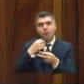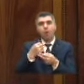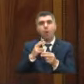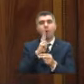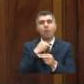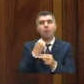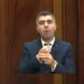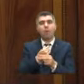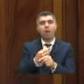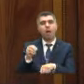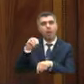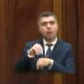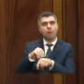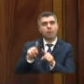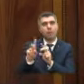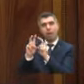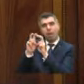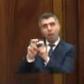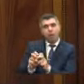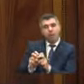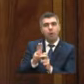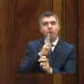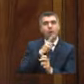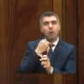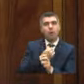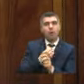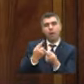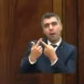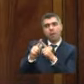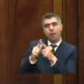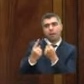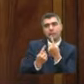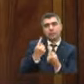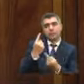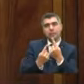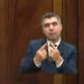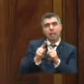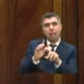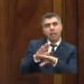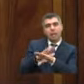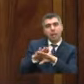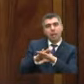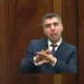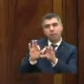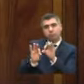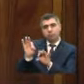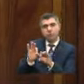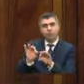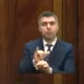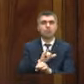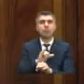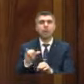حيث صدمنا بحكومة أقل ما يقال عنها كونها فاقدة للمشروعية السياسية والتنظيمية، إلى